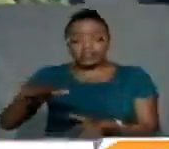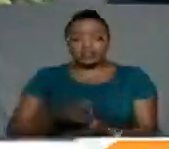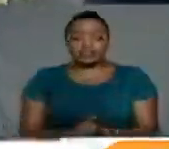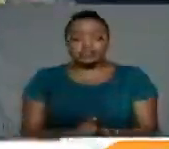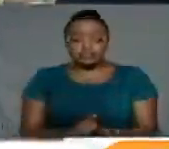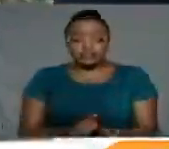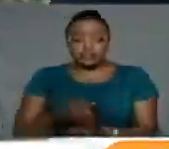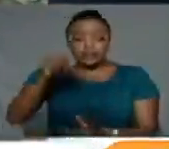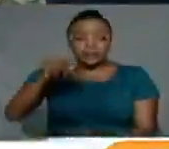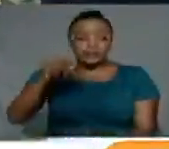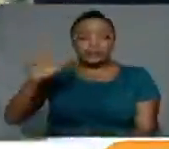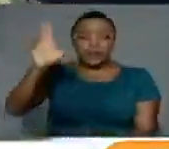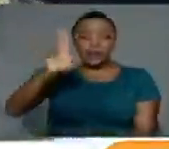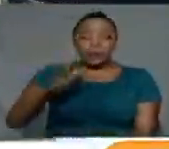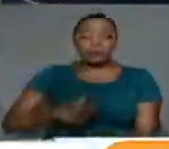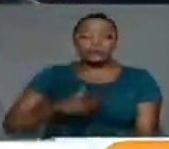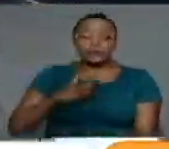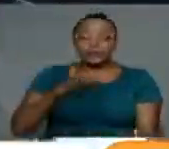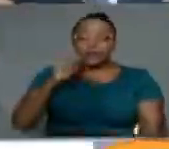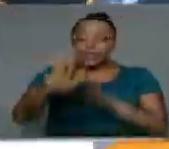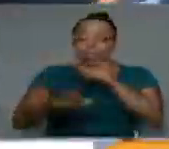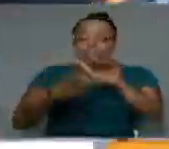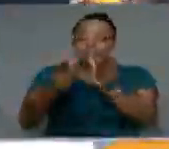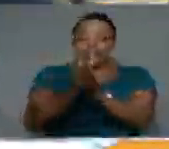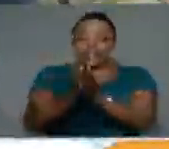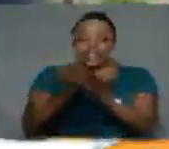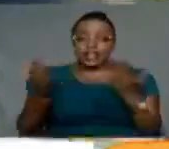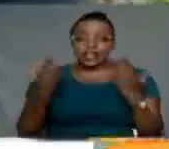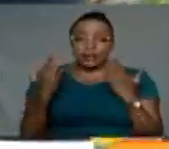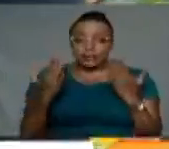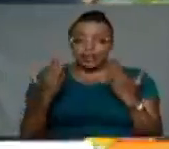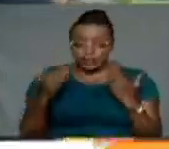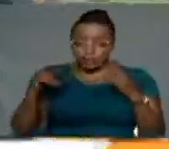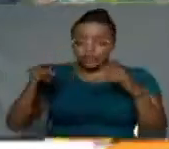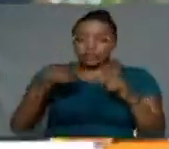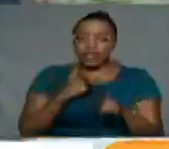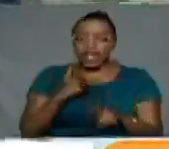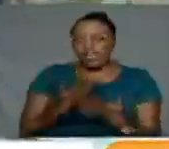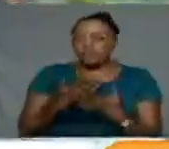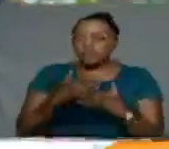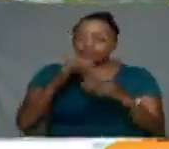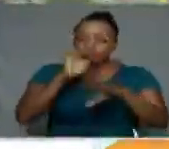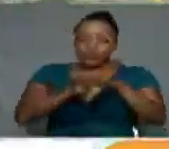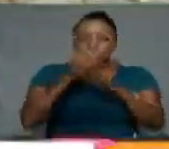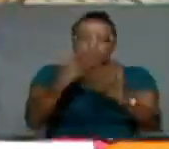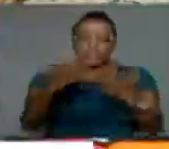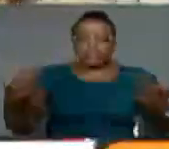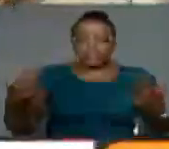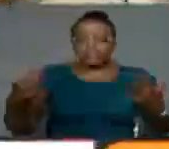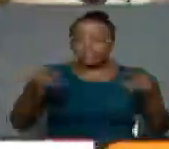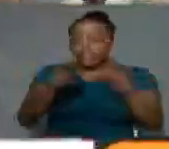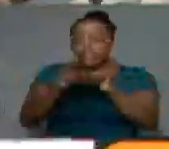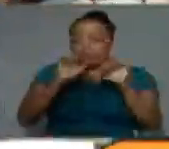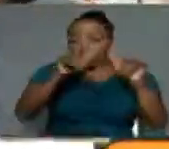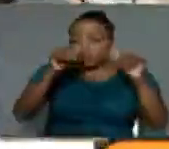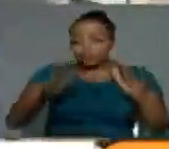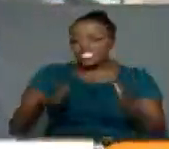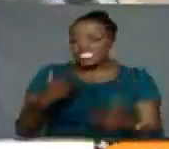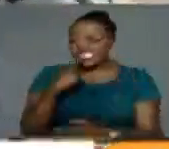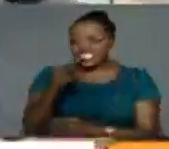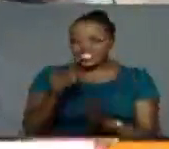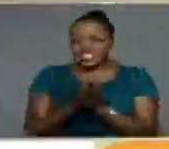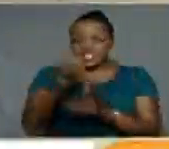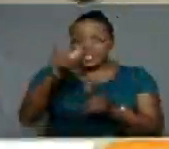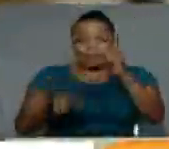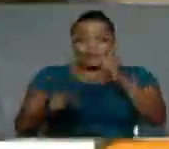Leo Kenyatta akizuru kaunti za Kirinyaga na Meru, Kibindoni akiwa na kapu la mazuri hususan kwa wakulima wa mpunga na